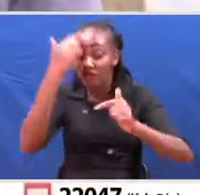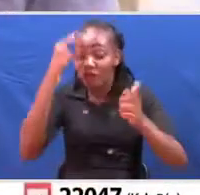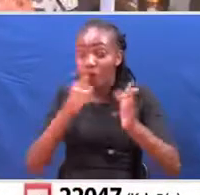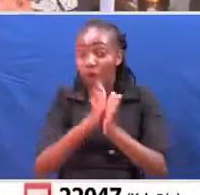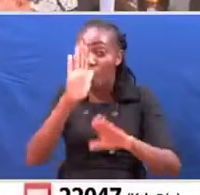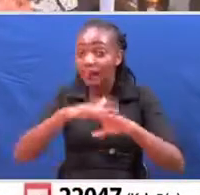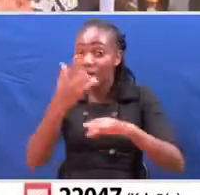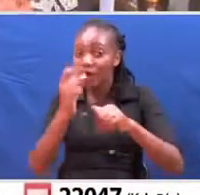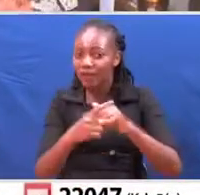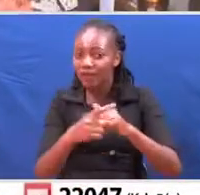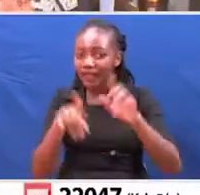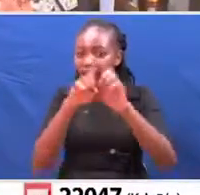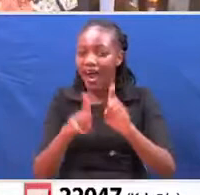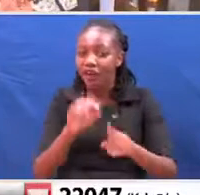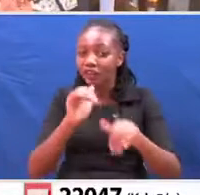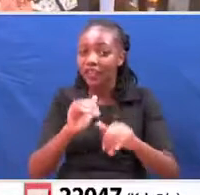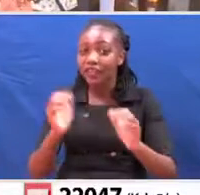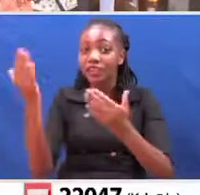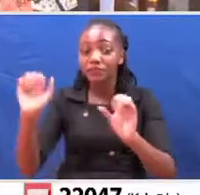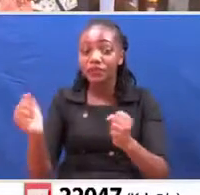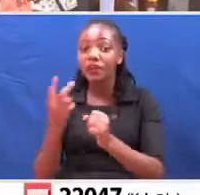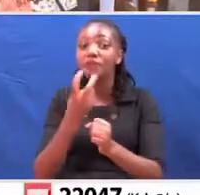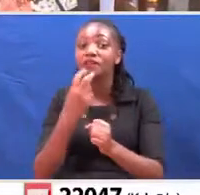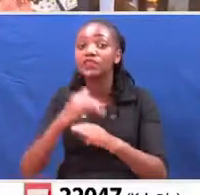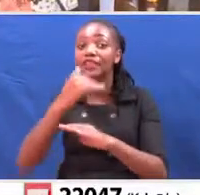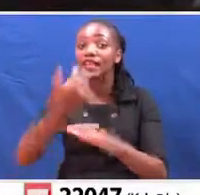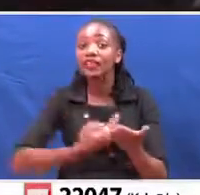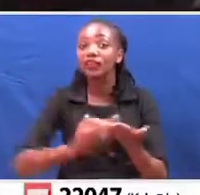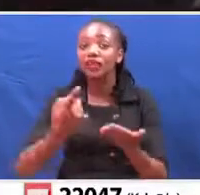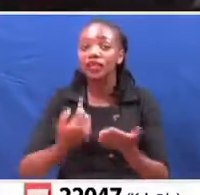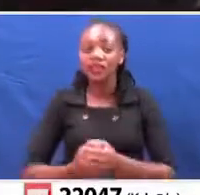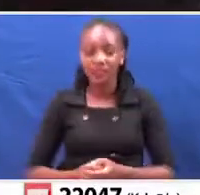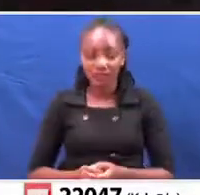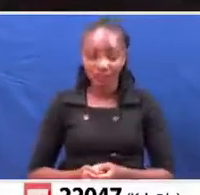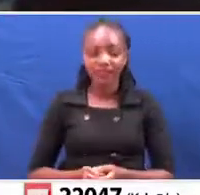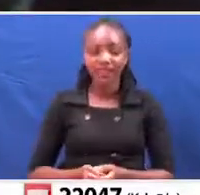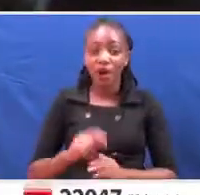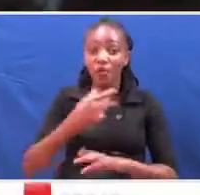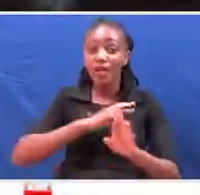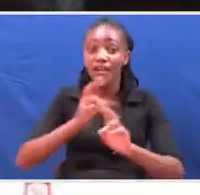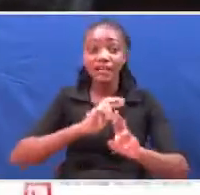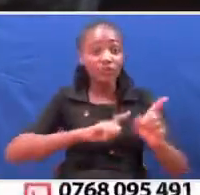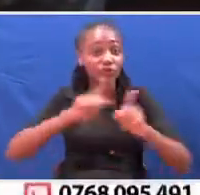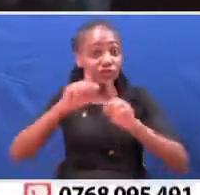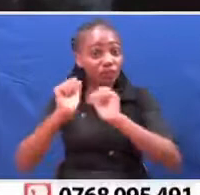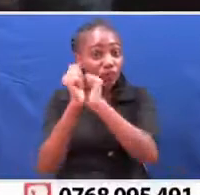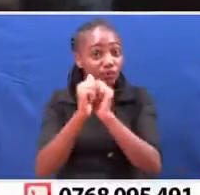month now, with the election set to take place on Tuesday next week. Nina mama tusafiri pamoja.